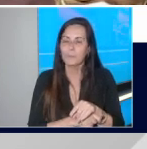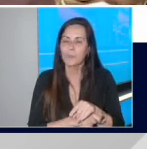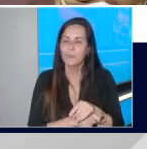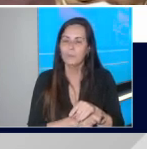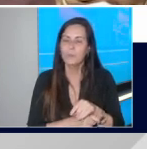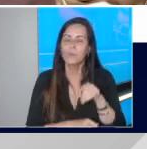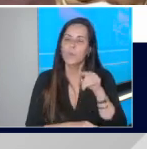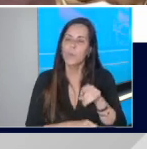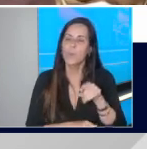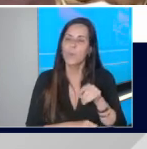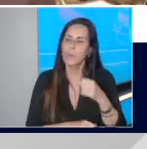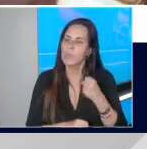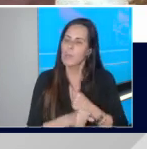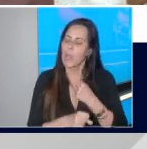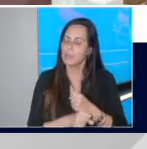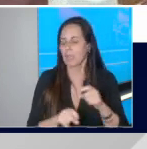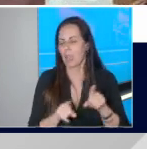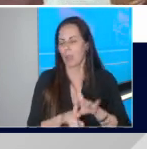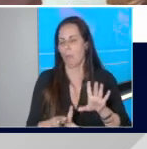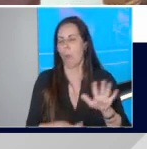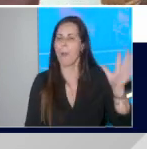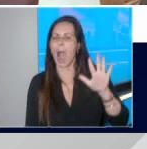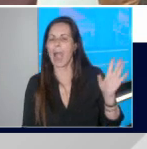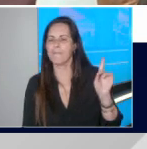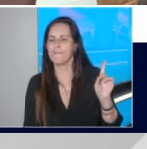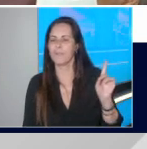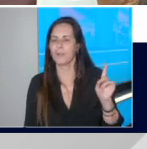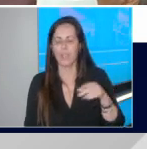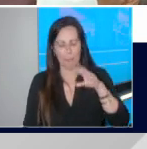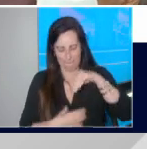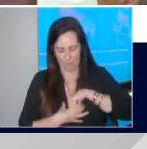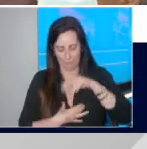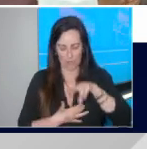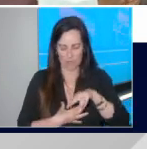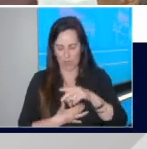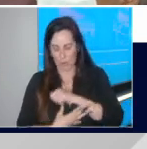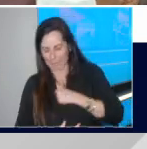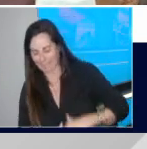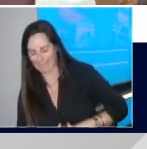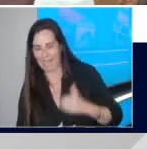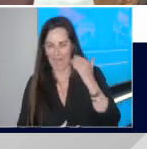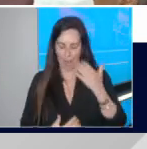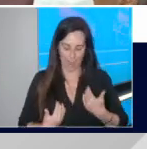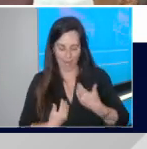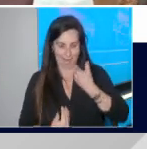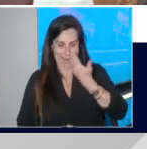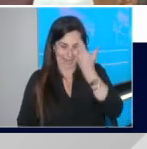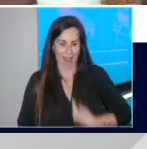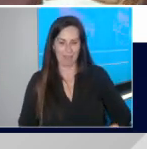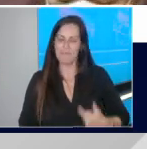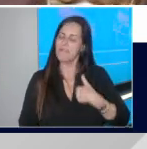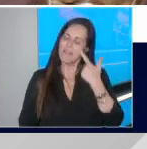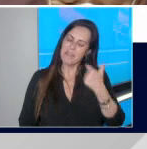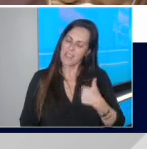צפוי שהוא ינקוט קו מערבי. כלומר, תיארתי מקודם את שני הכוחות השונים שמושכים אותו, נראה לי, כמו